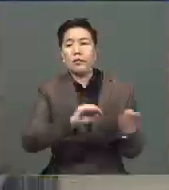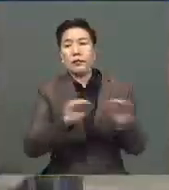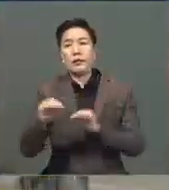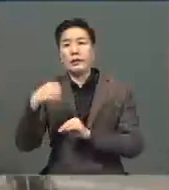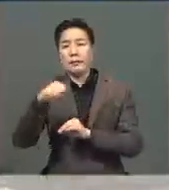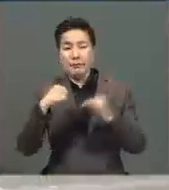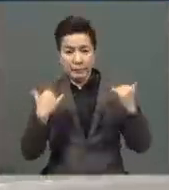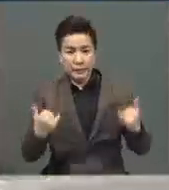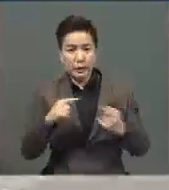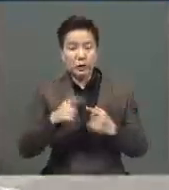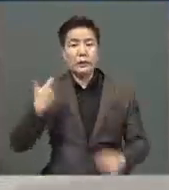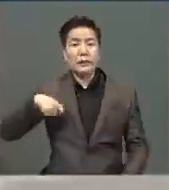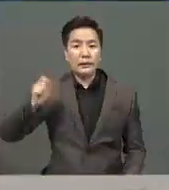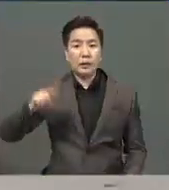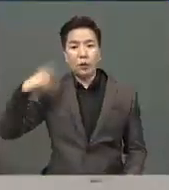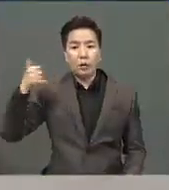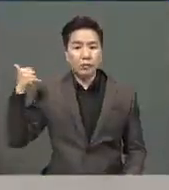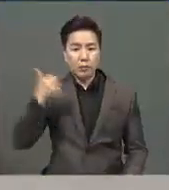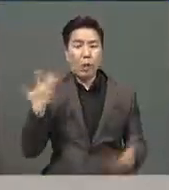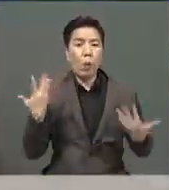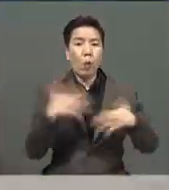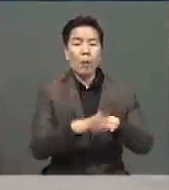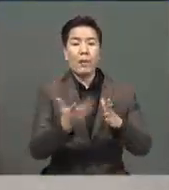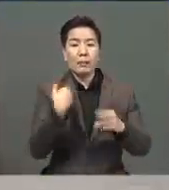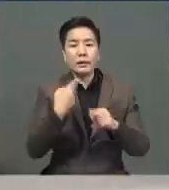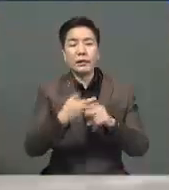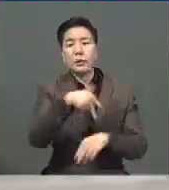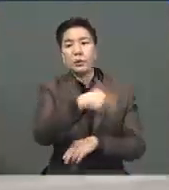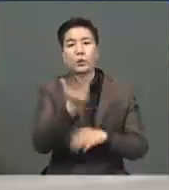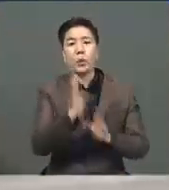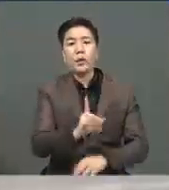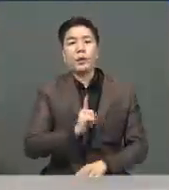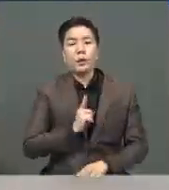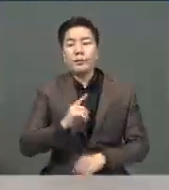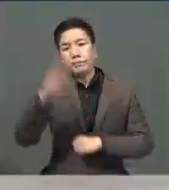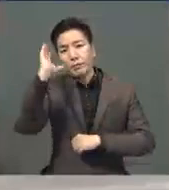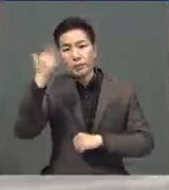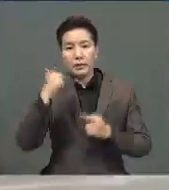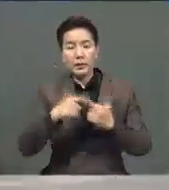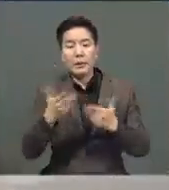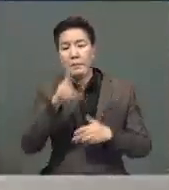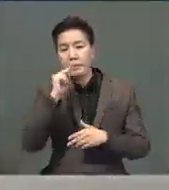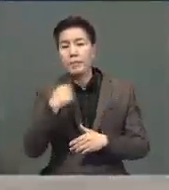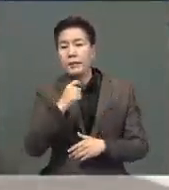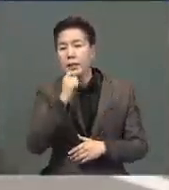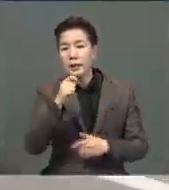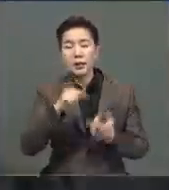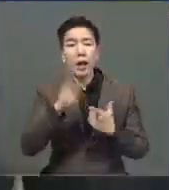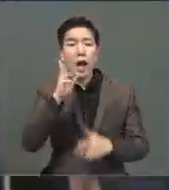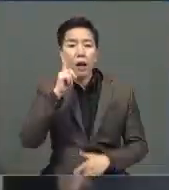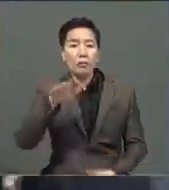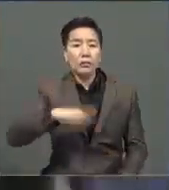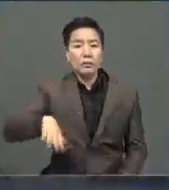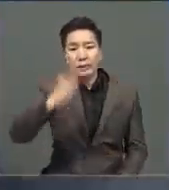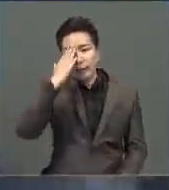10:00นจนกระทั่งไปขึ้นศาลก่อนก็เลยไม่ได้ไปร่วมต่อแสงและมีคุณรุ้งเนี่ยนั่งแถลงคนเดียวทางคุณเป็นวิ่งมาให้สัมภาษณ์กับผู้